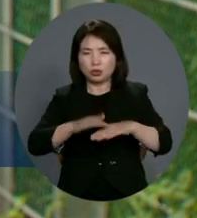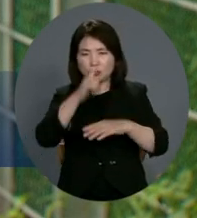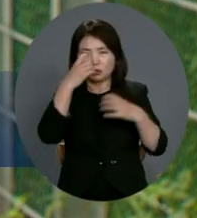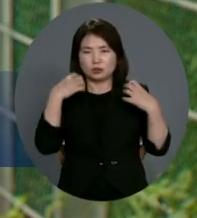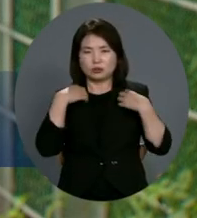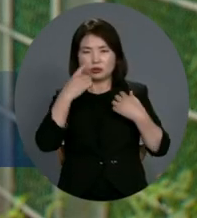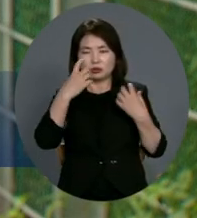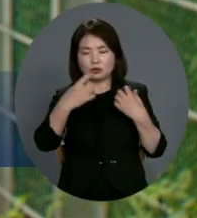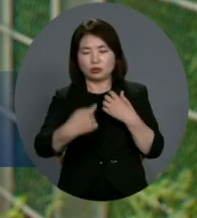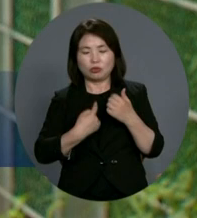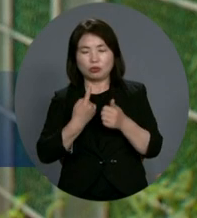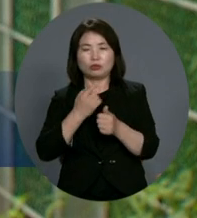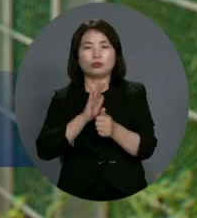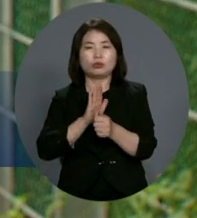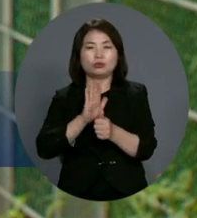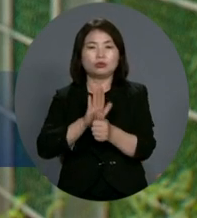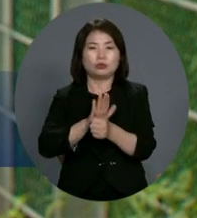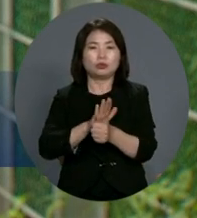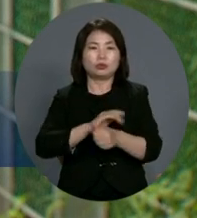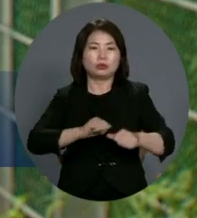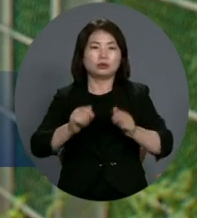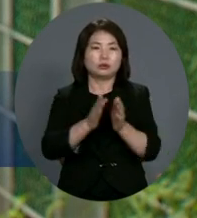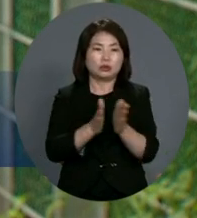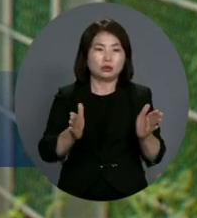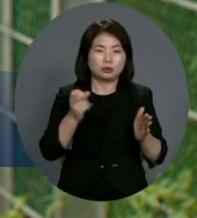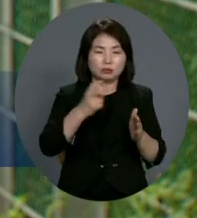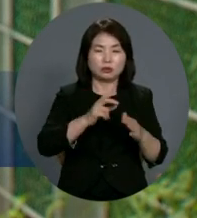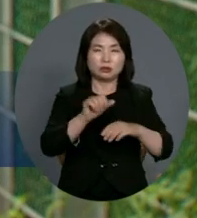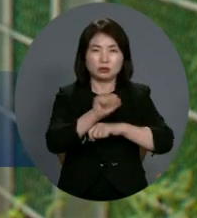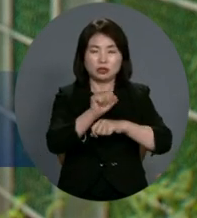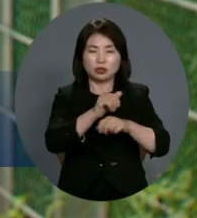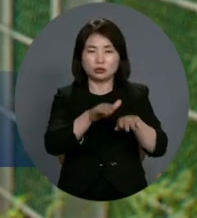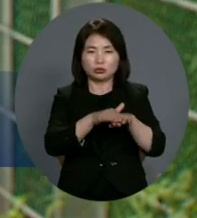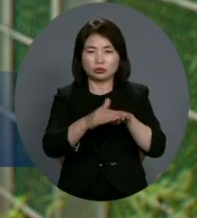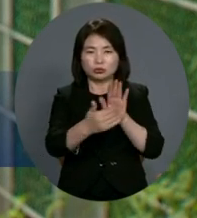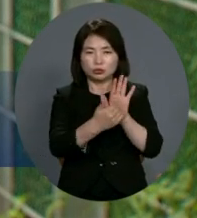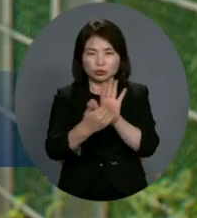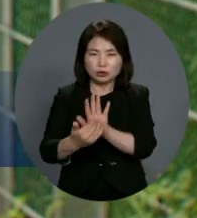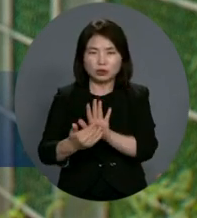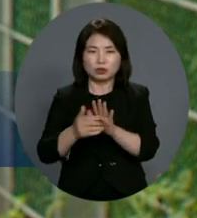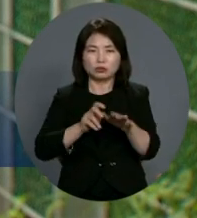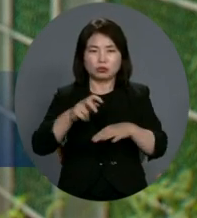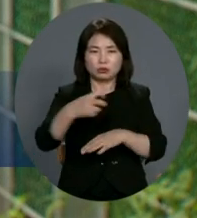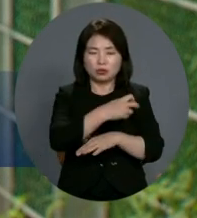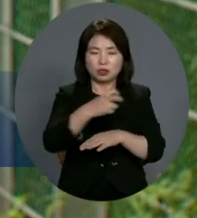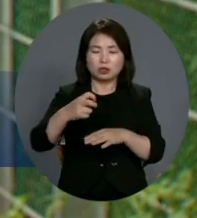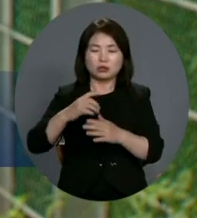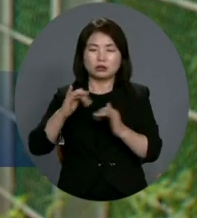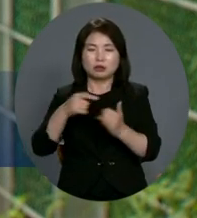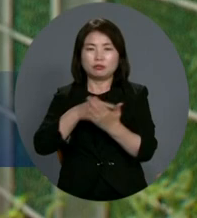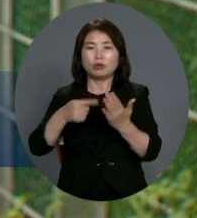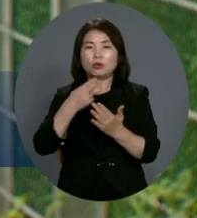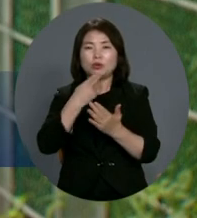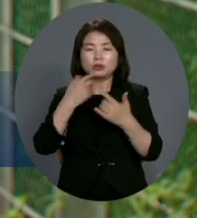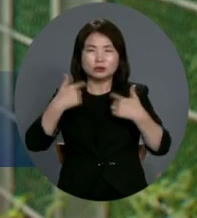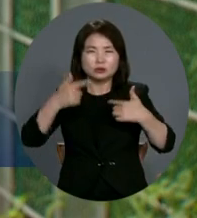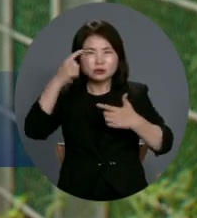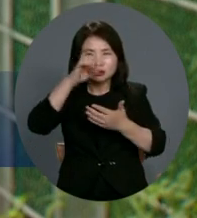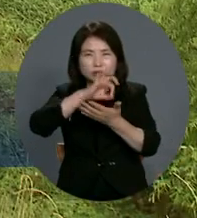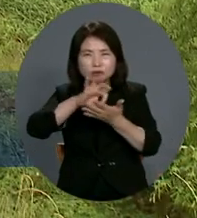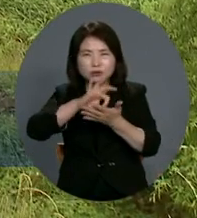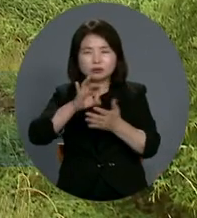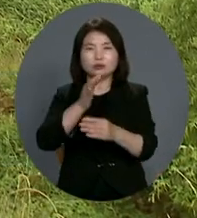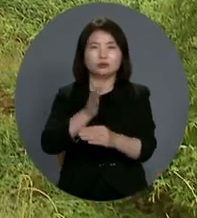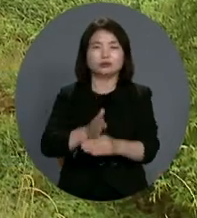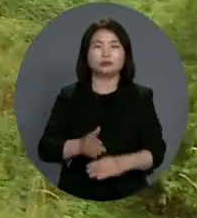저희들 본청에서도 지원을 합니다. 그래서 차량 통행이나 인명 피해가 없도록 늘 신경 쓰고